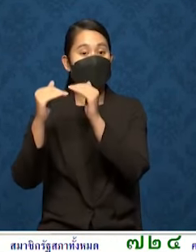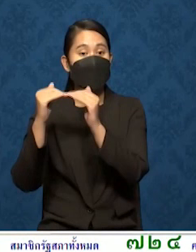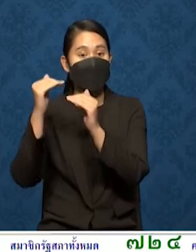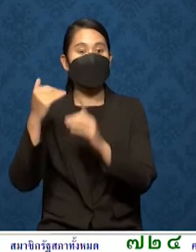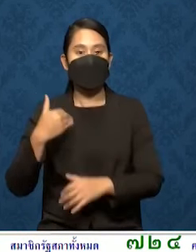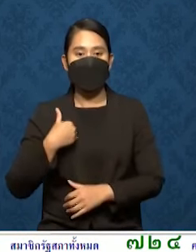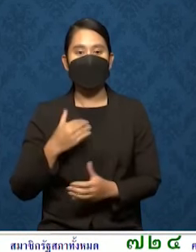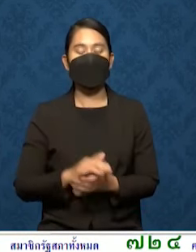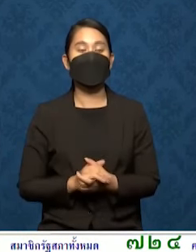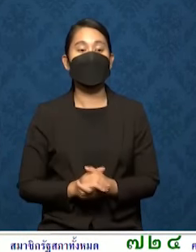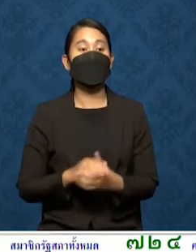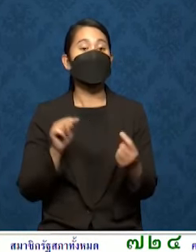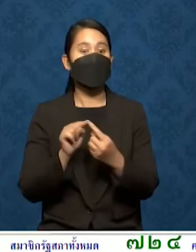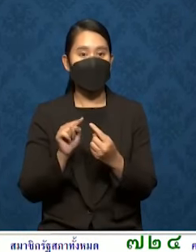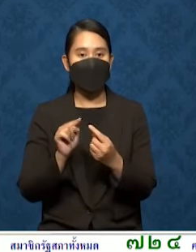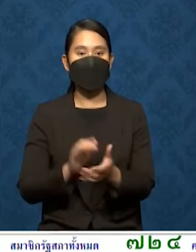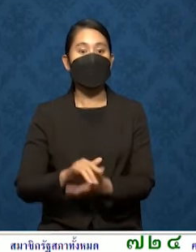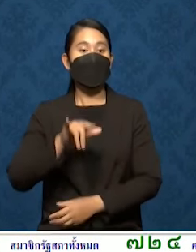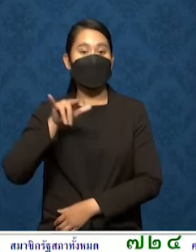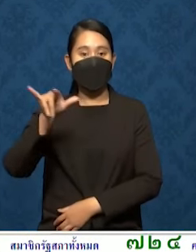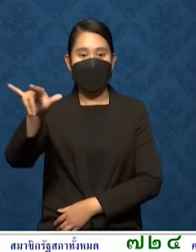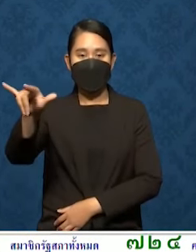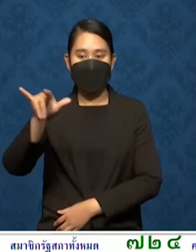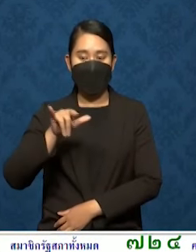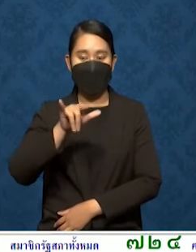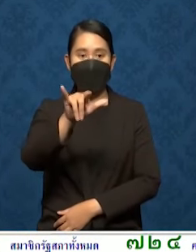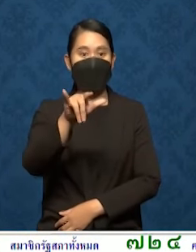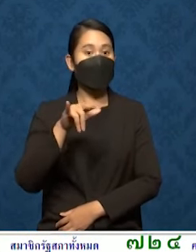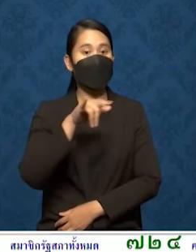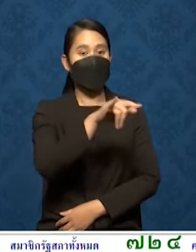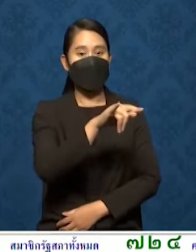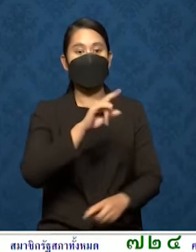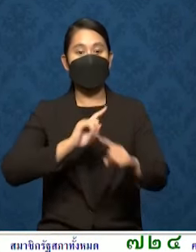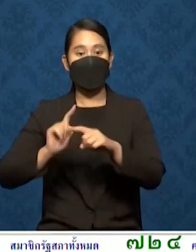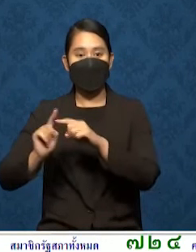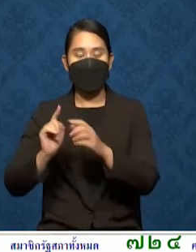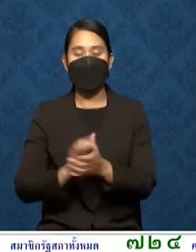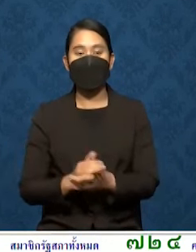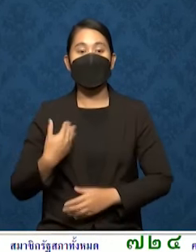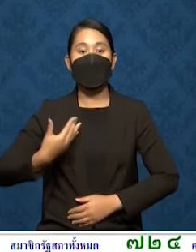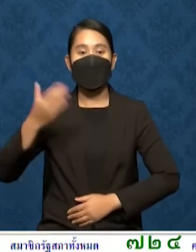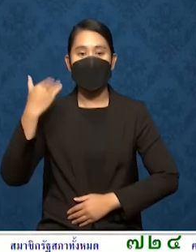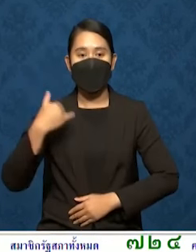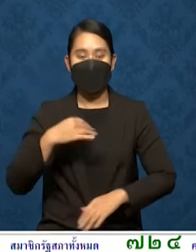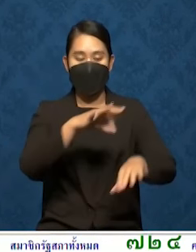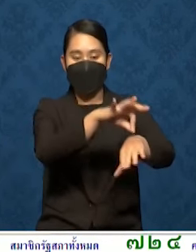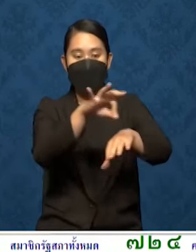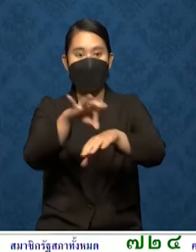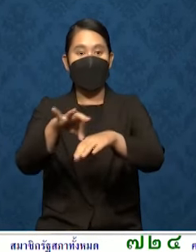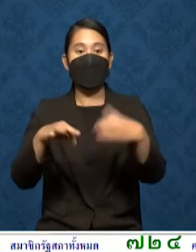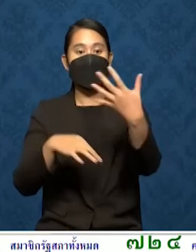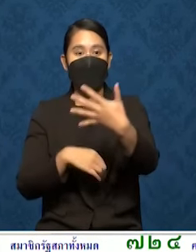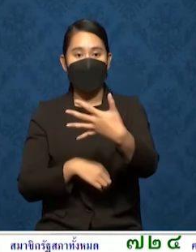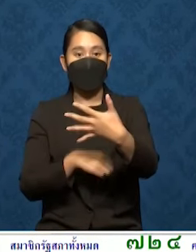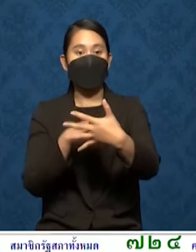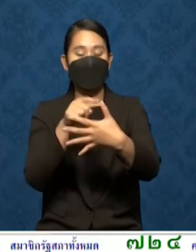ะการปรับปรุงเส้นทางการบินที่เราได้เดิมเราเคยมีอยู่5จุดสำหรับประเทศไทย